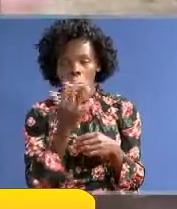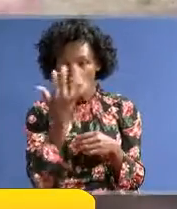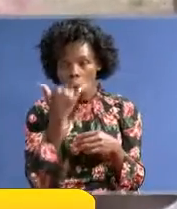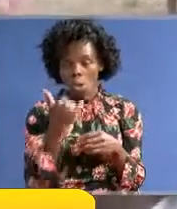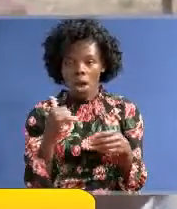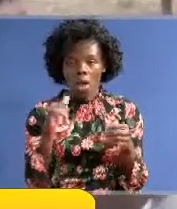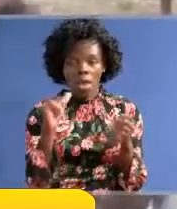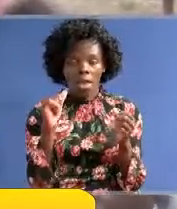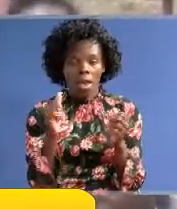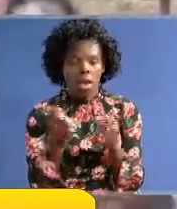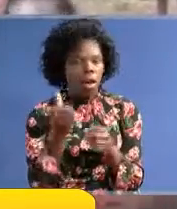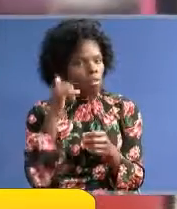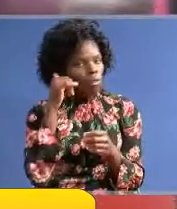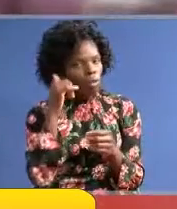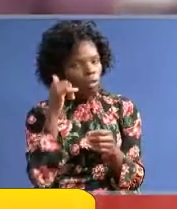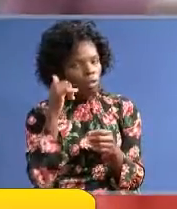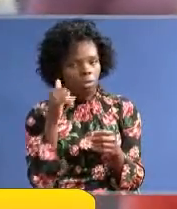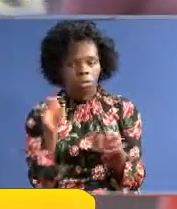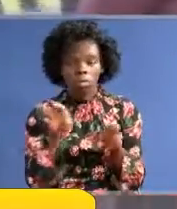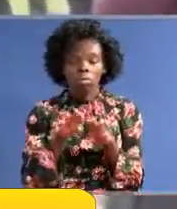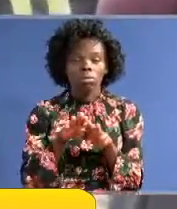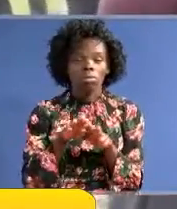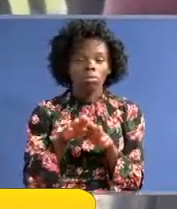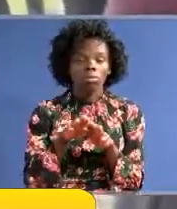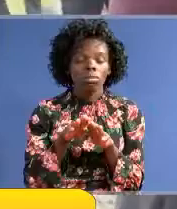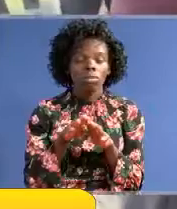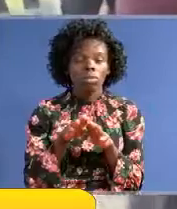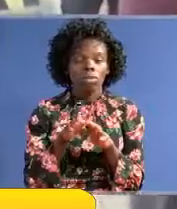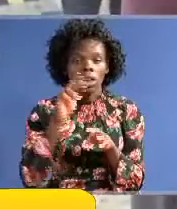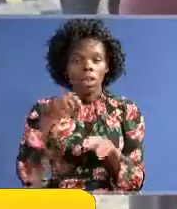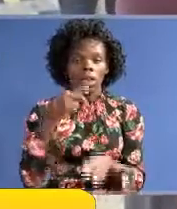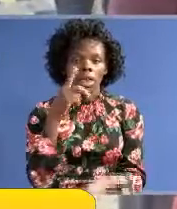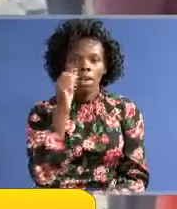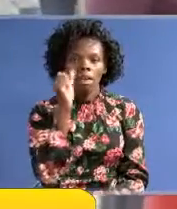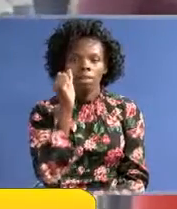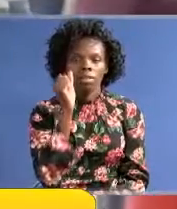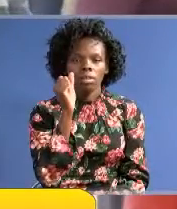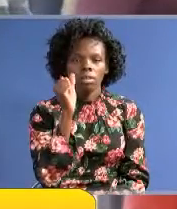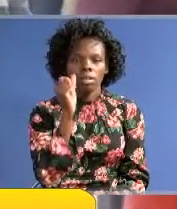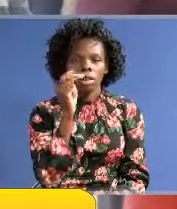ilikuwa imezimwa. Elias Sombogo, OKUTV.